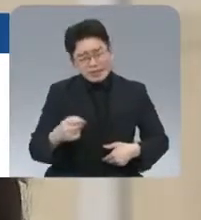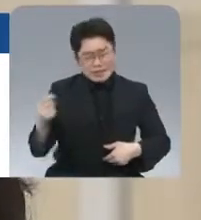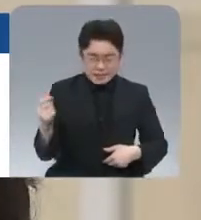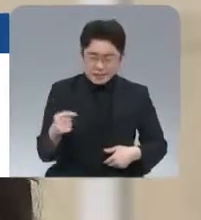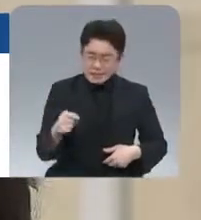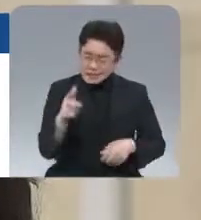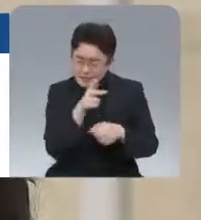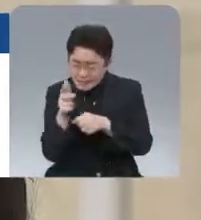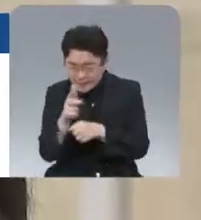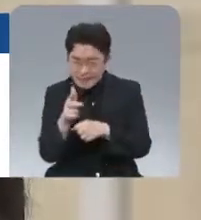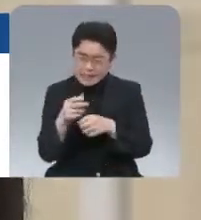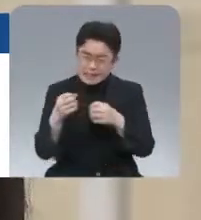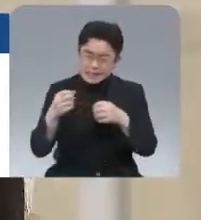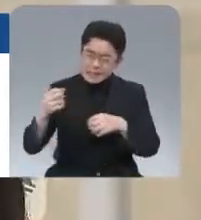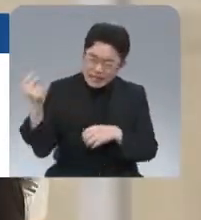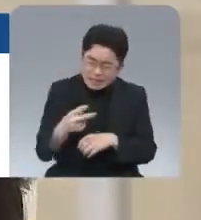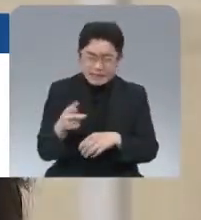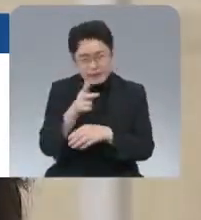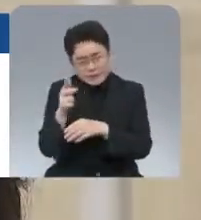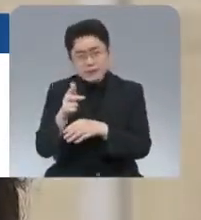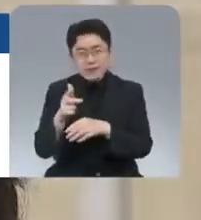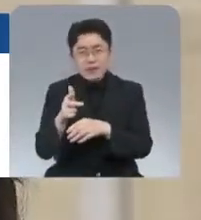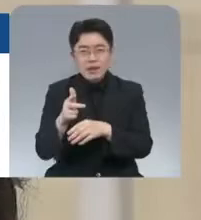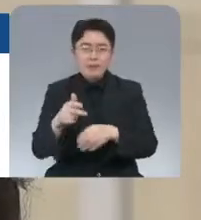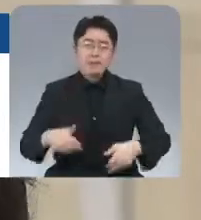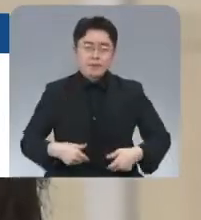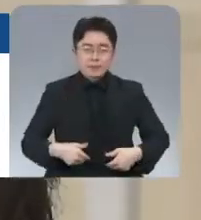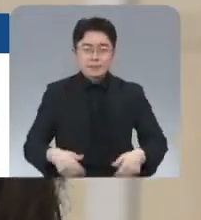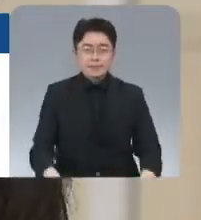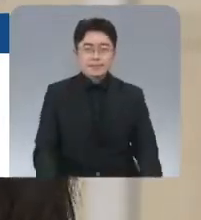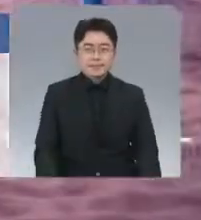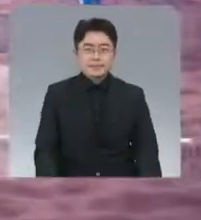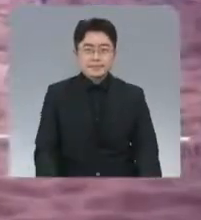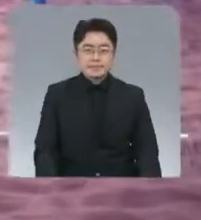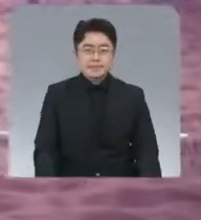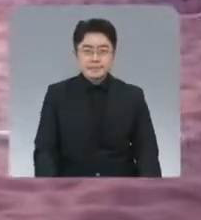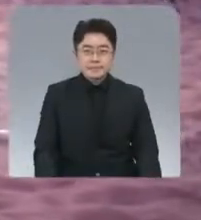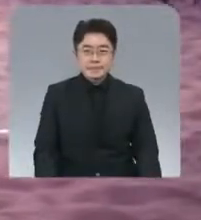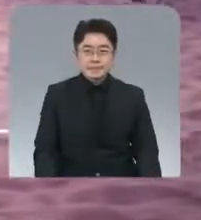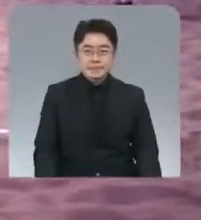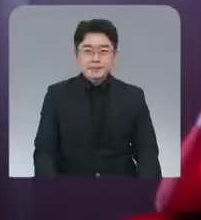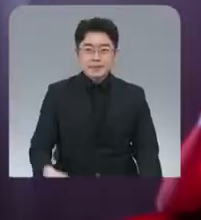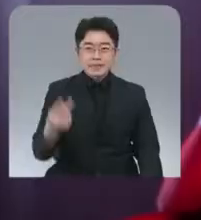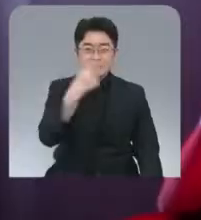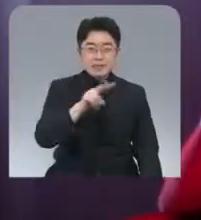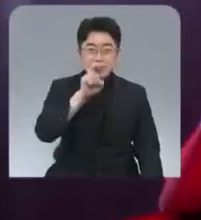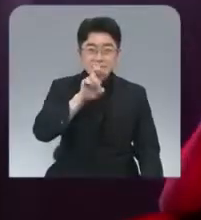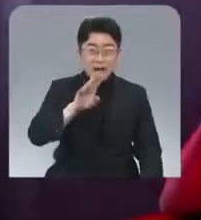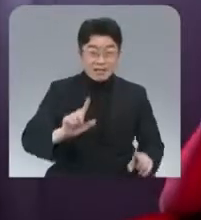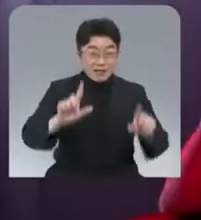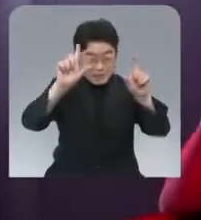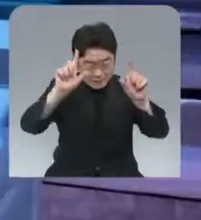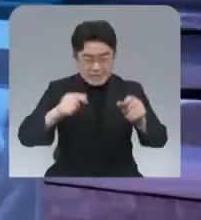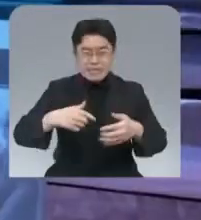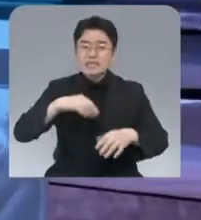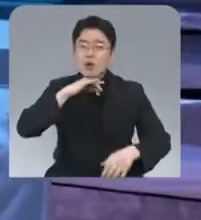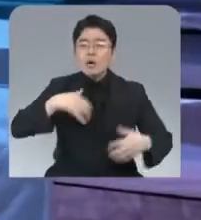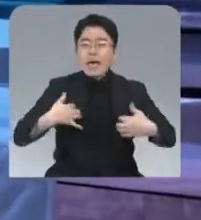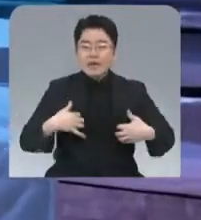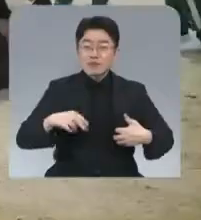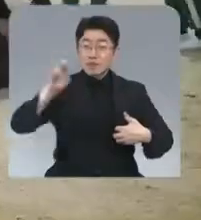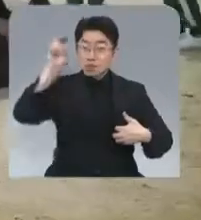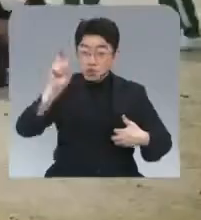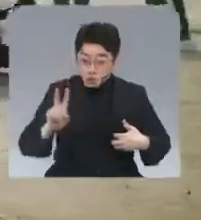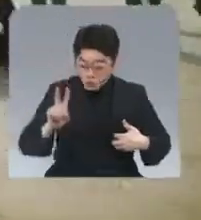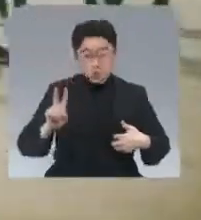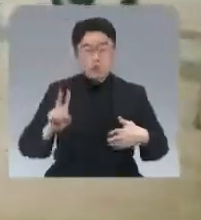актера режиссёра и продюсера как на родине так и зарубежом сериал игра в кальмара получил награды в шести